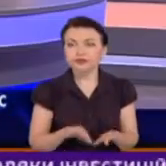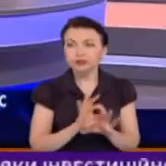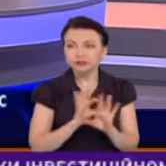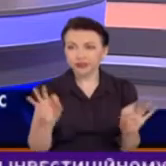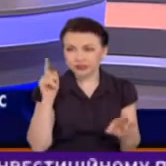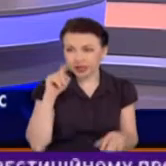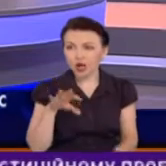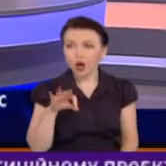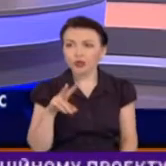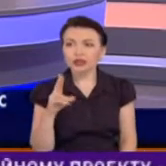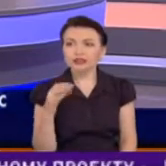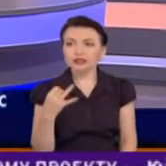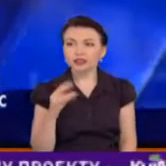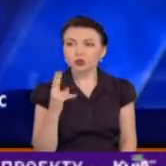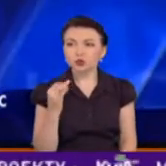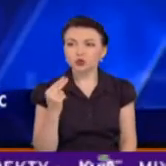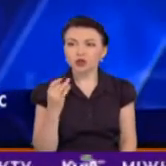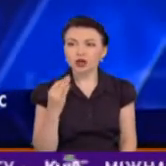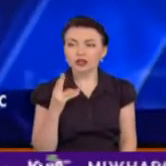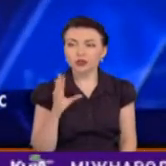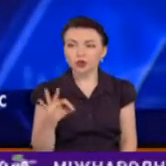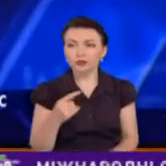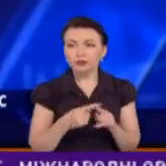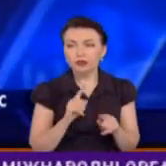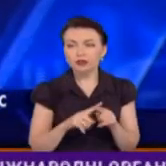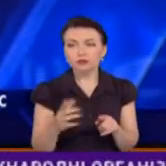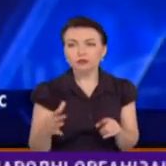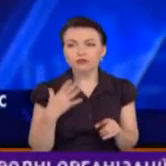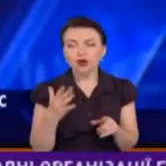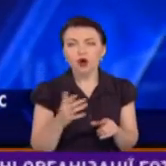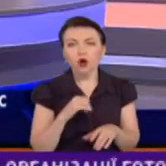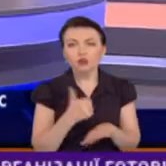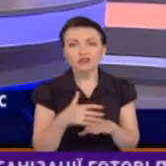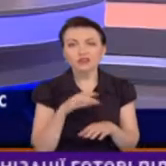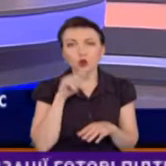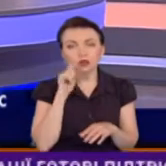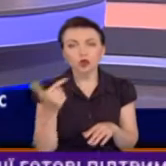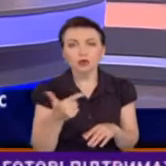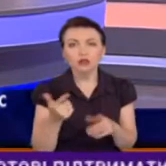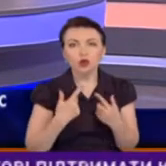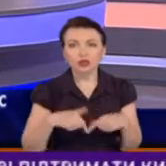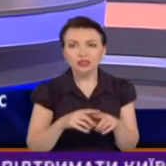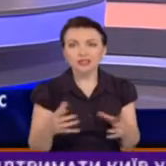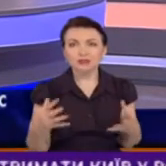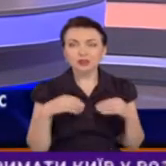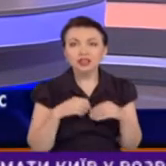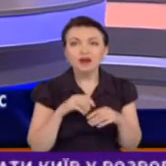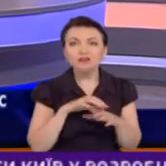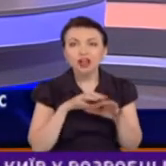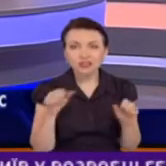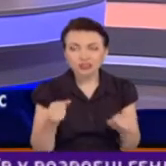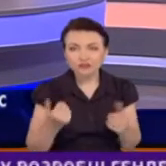Кучеренко, міністр житлово-комунального господарства України 7-10 років, голова Всеукраїнської громадської організації «Спілка власників